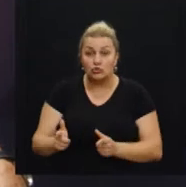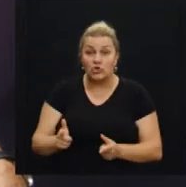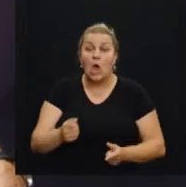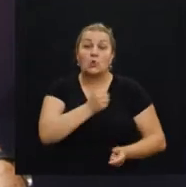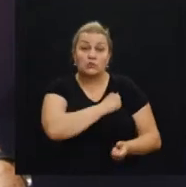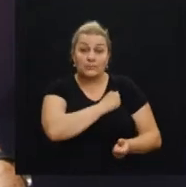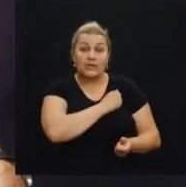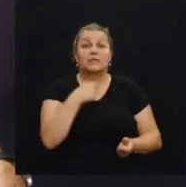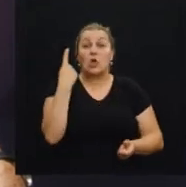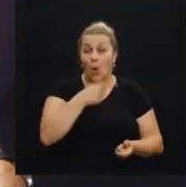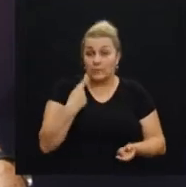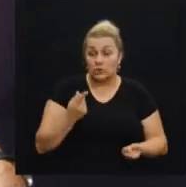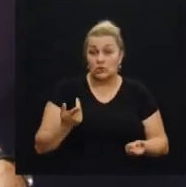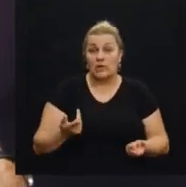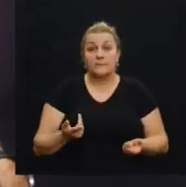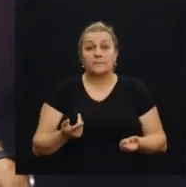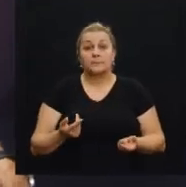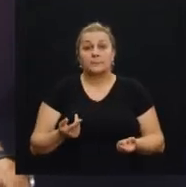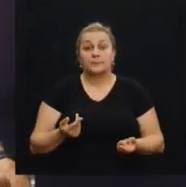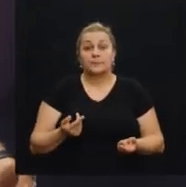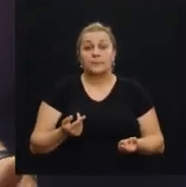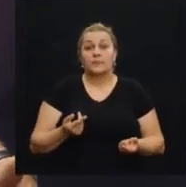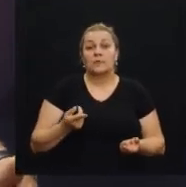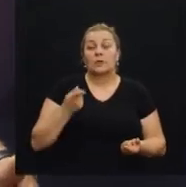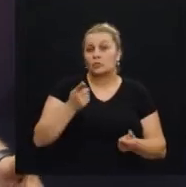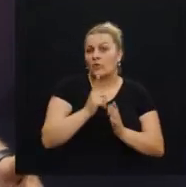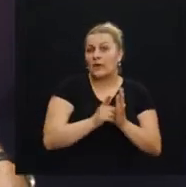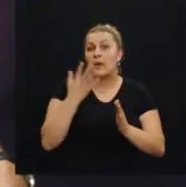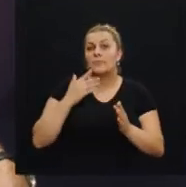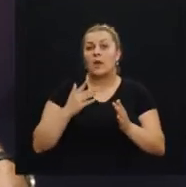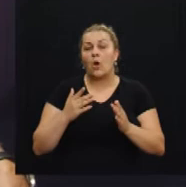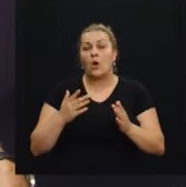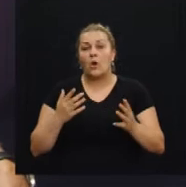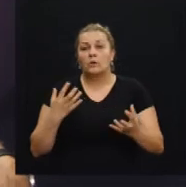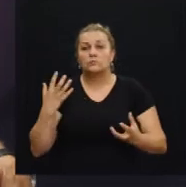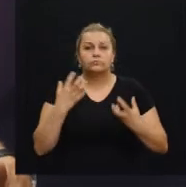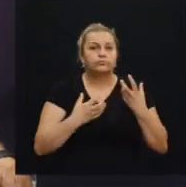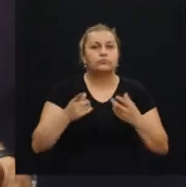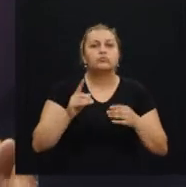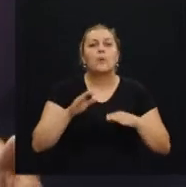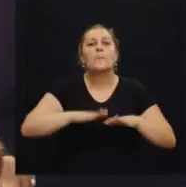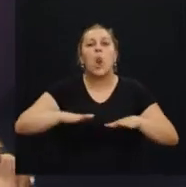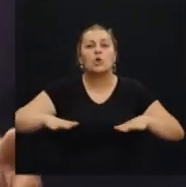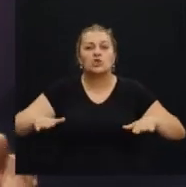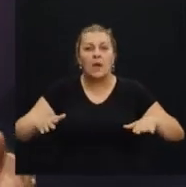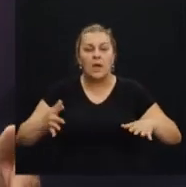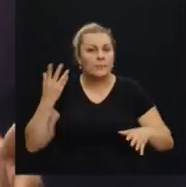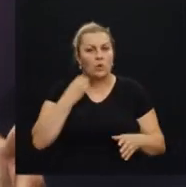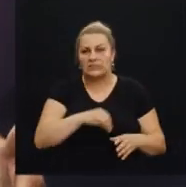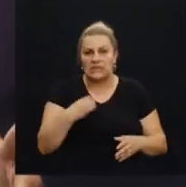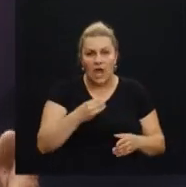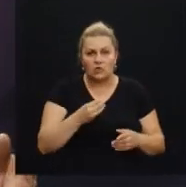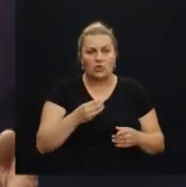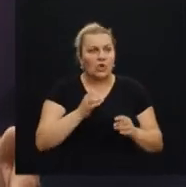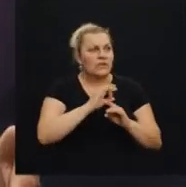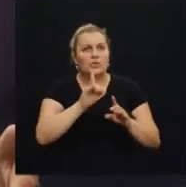u Split i u Omiš, jer tad je bio urnebes u Pločama, nije se znalo ko šta. Oni